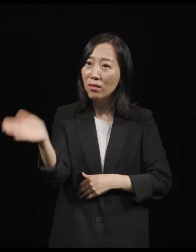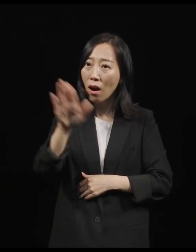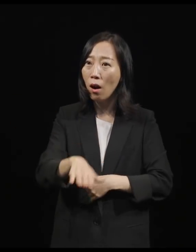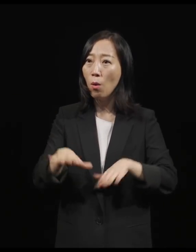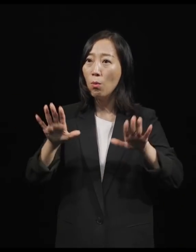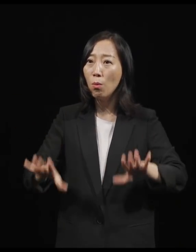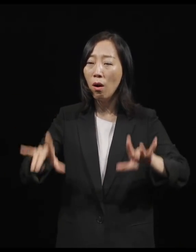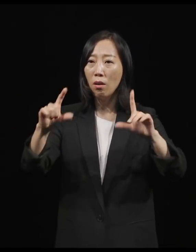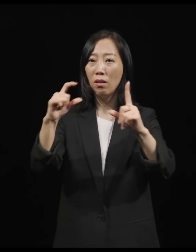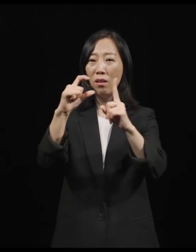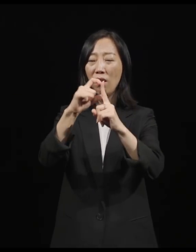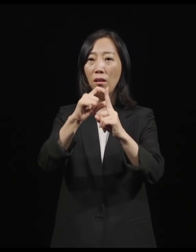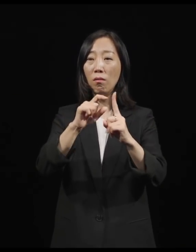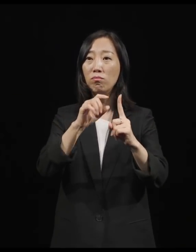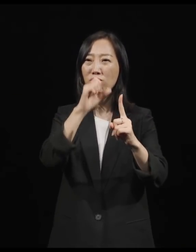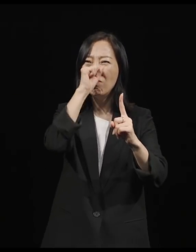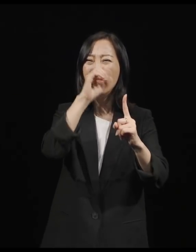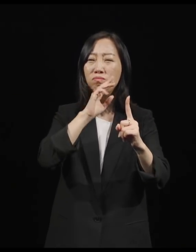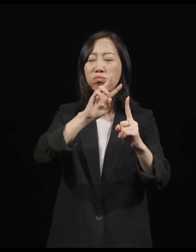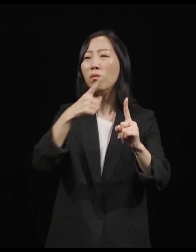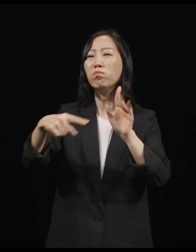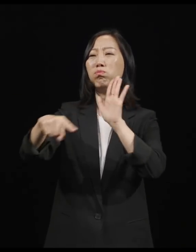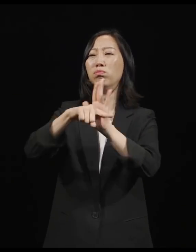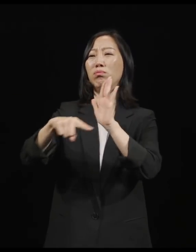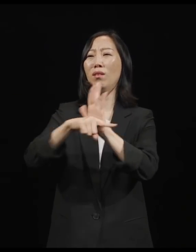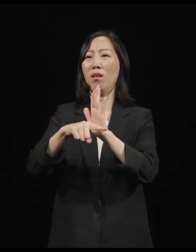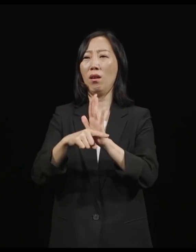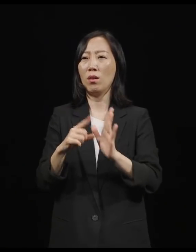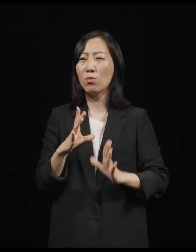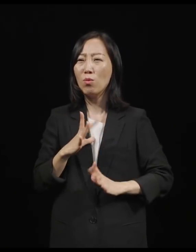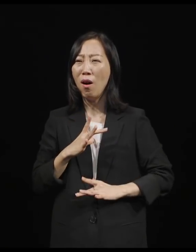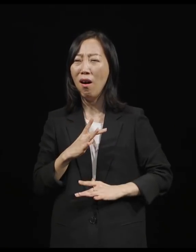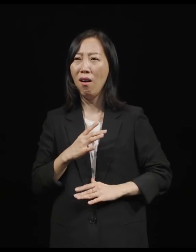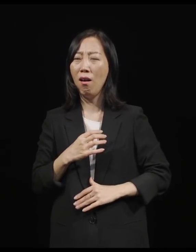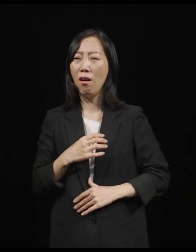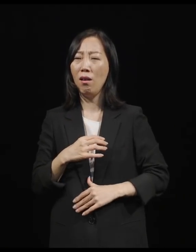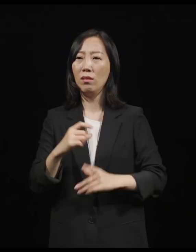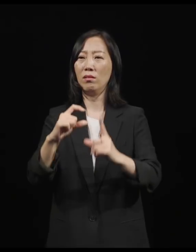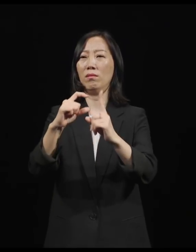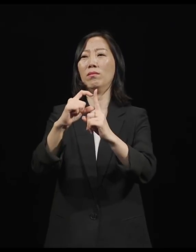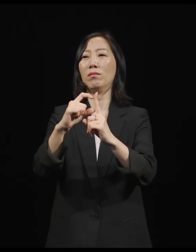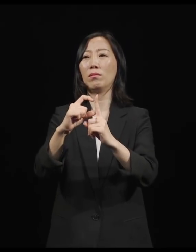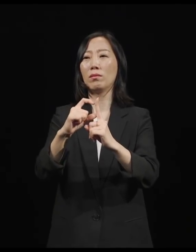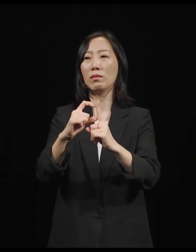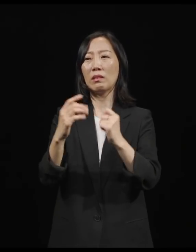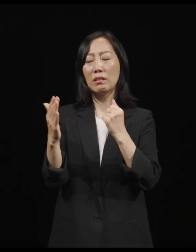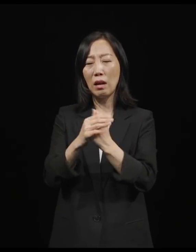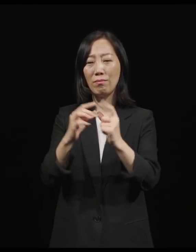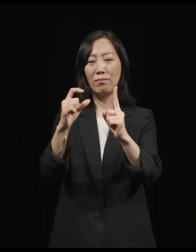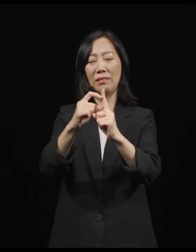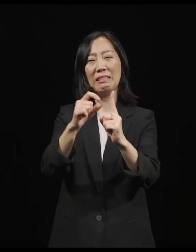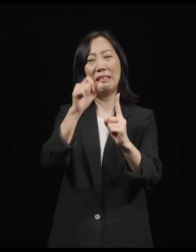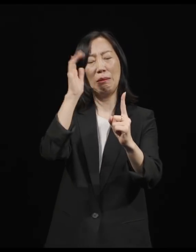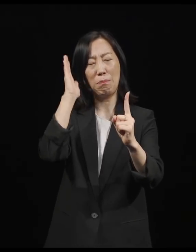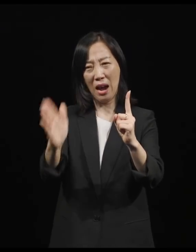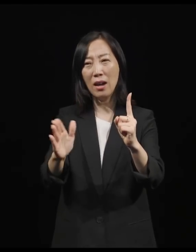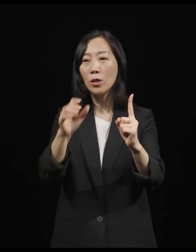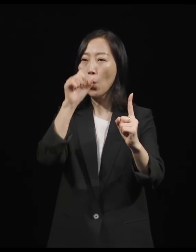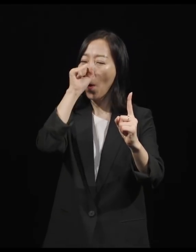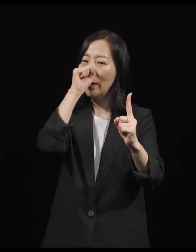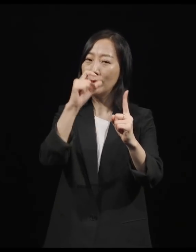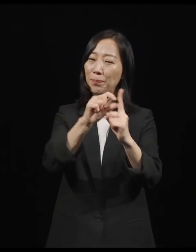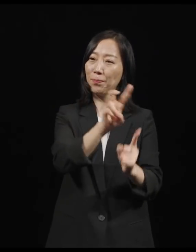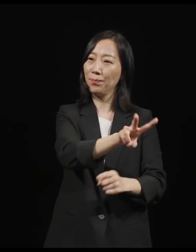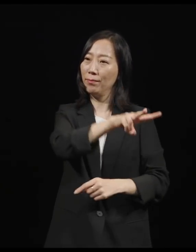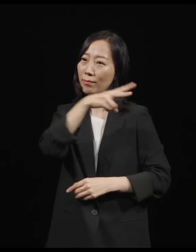단어는 혐오와 공포의 단어가 되어버렸습니다. 저는 이 혐오의 단어를 회복의 표현으로